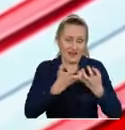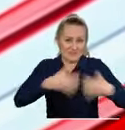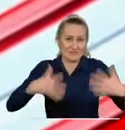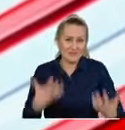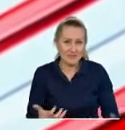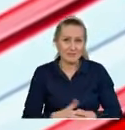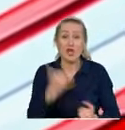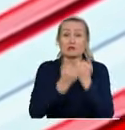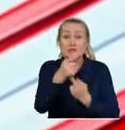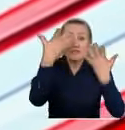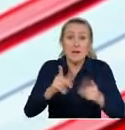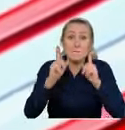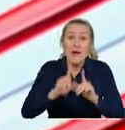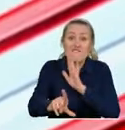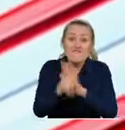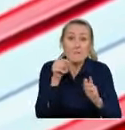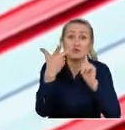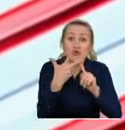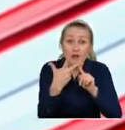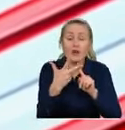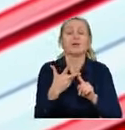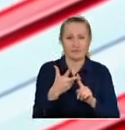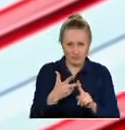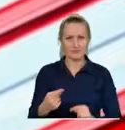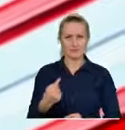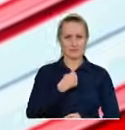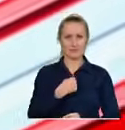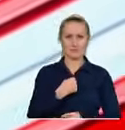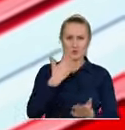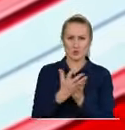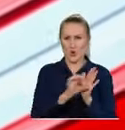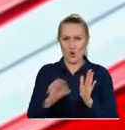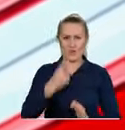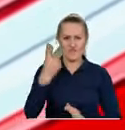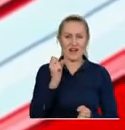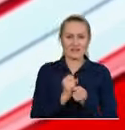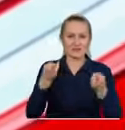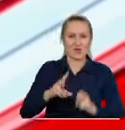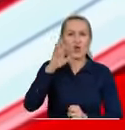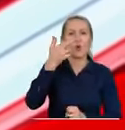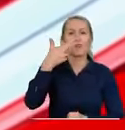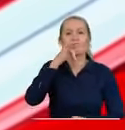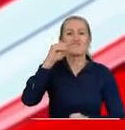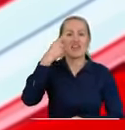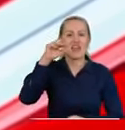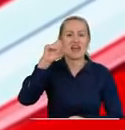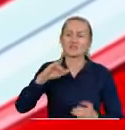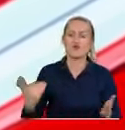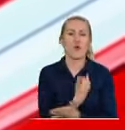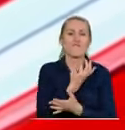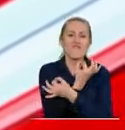chcecie prawdziwej alternatywy, taką alternatywę od 2 lat tworzy Konfederacja. Nowy sojusz